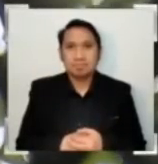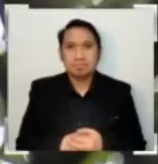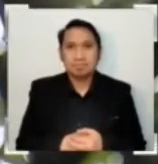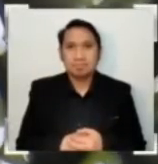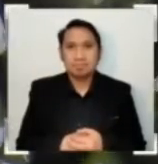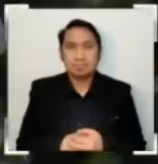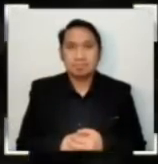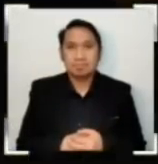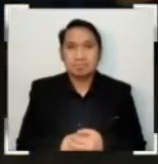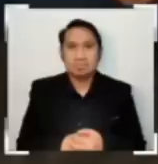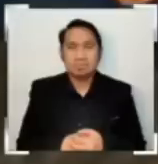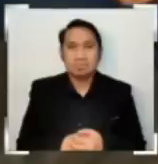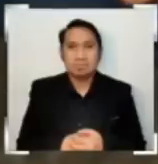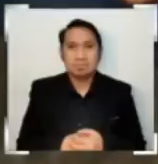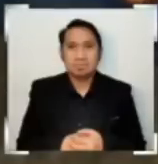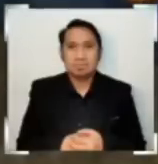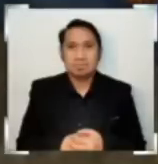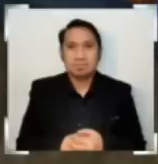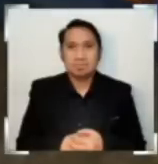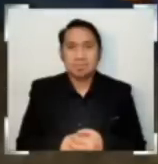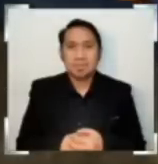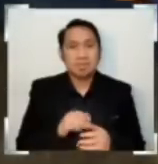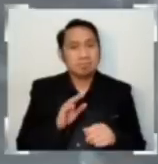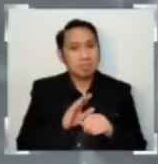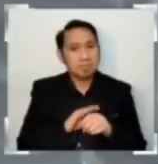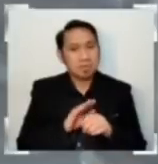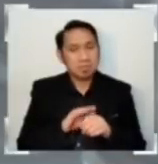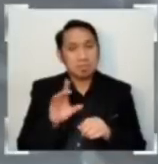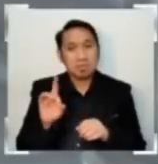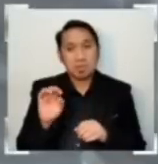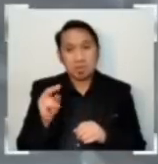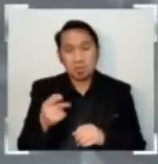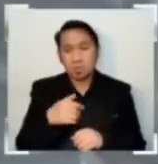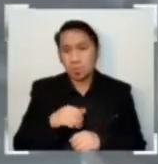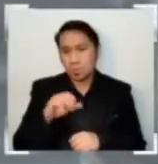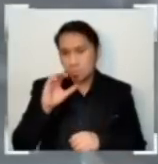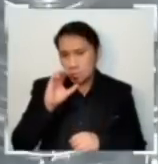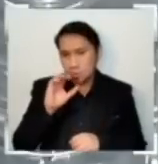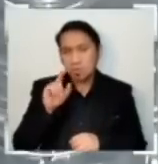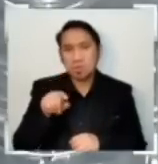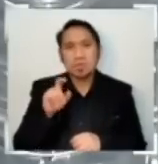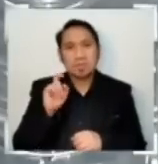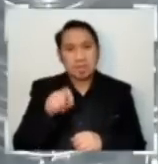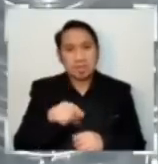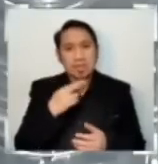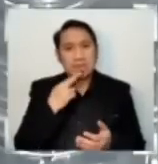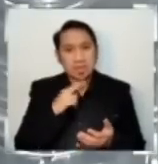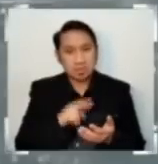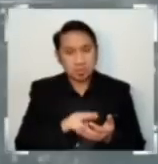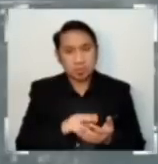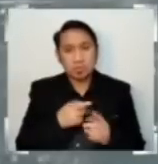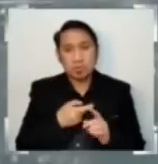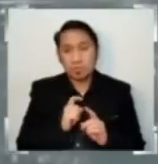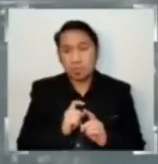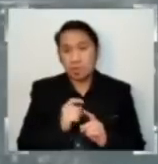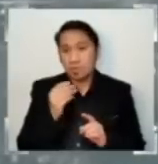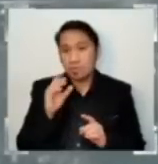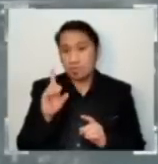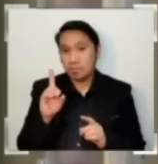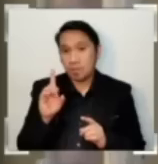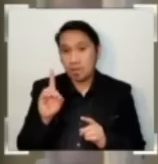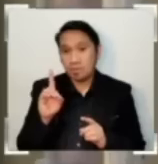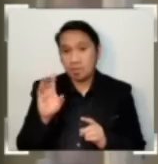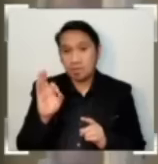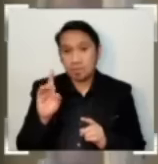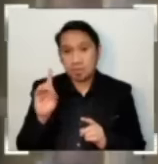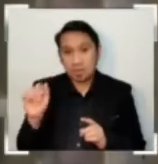Babala ng Department of Health, siguruhing iinom lang ng lambanog at alak na rehistrado sa Food and Drug Administration para maiwasan